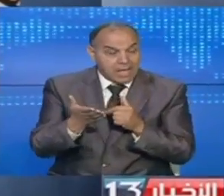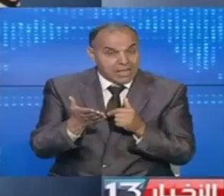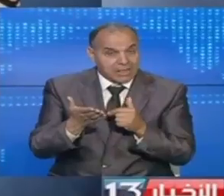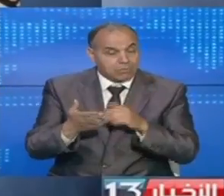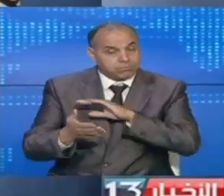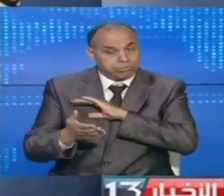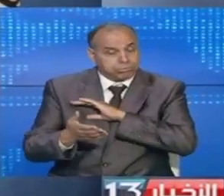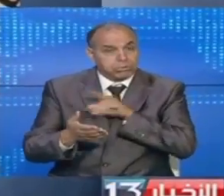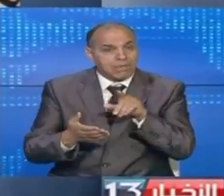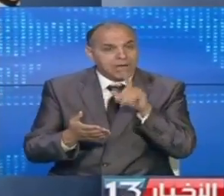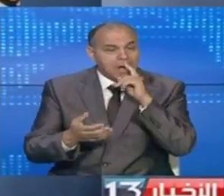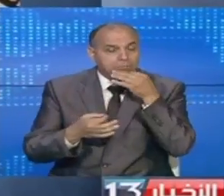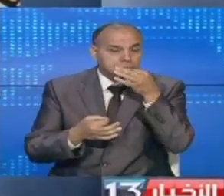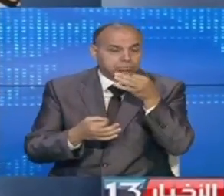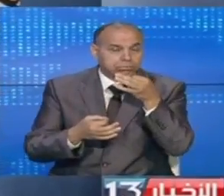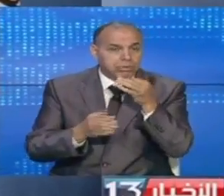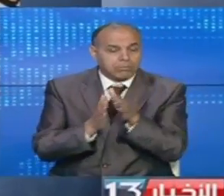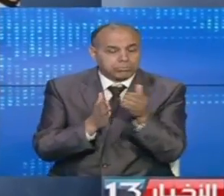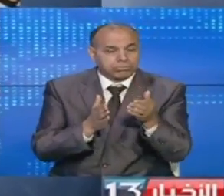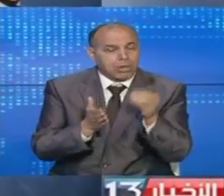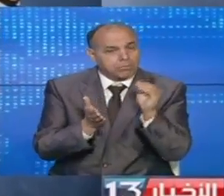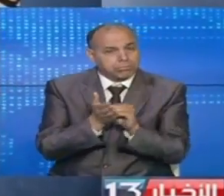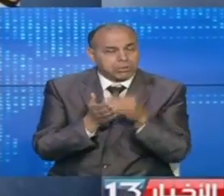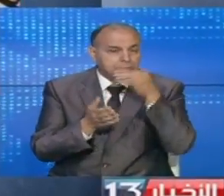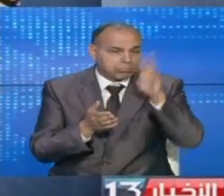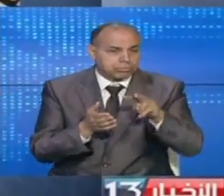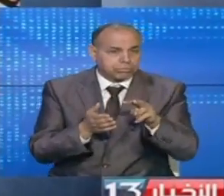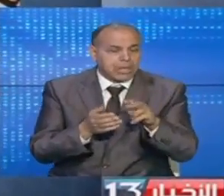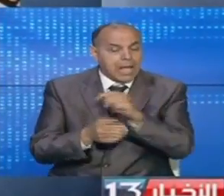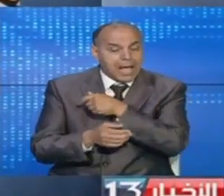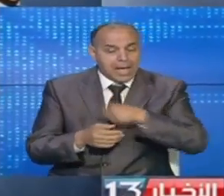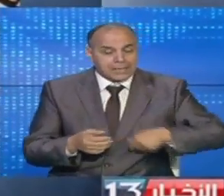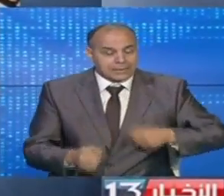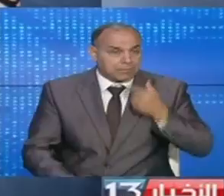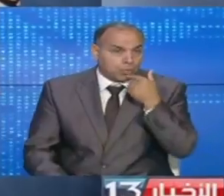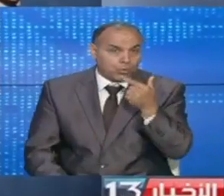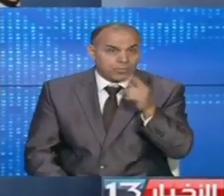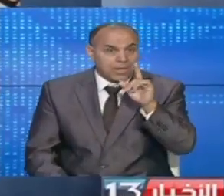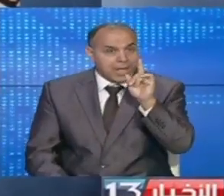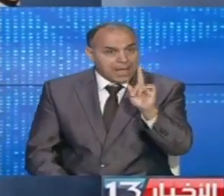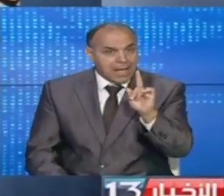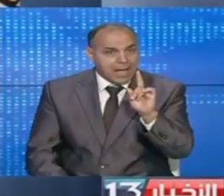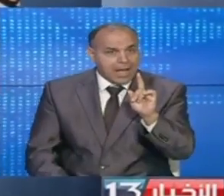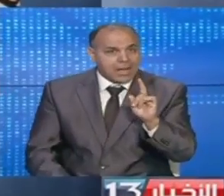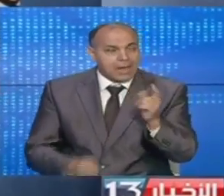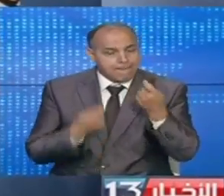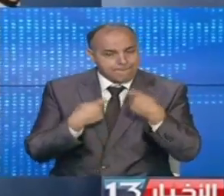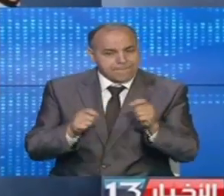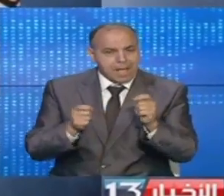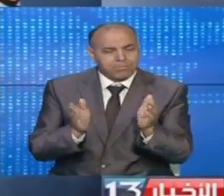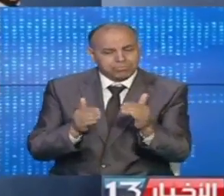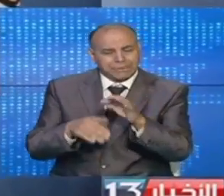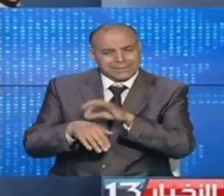وقد تولت المعنية وفق ما ورد في الصفحة الرسمية للناطق الرسمي باسم الحرس الوطني حسام جبابلي التفويت بالبيع في